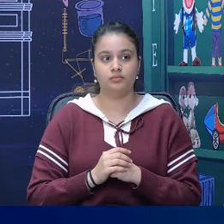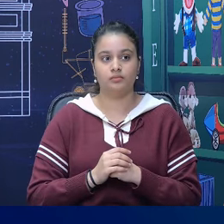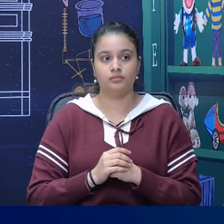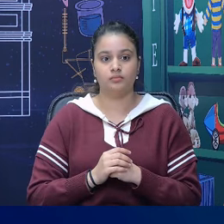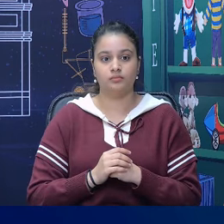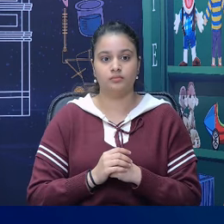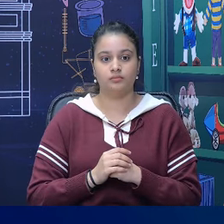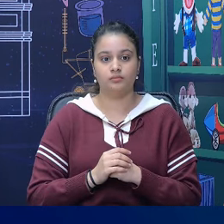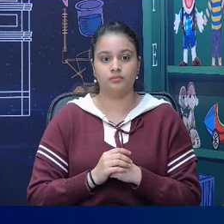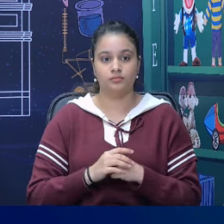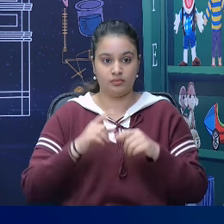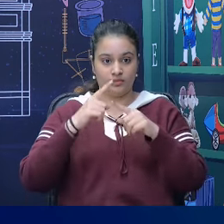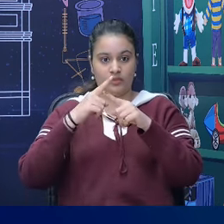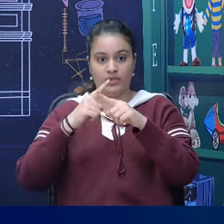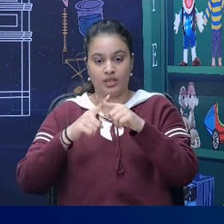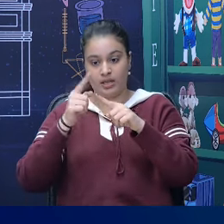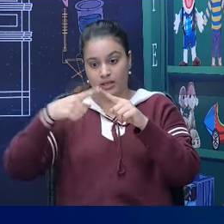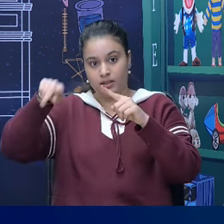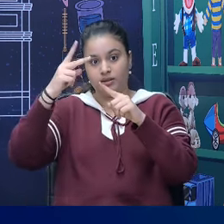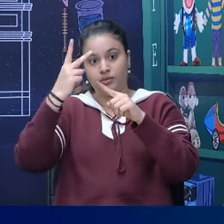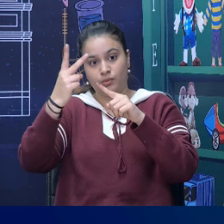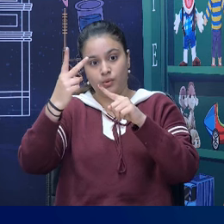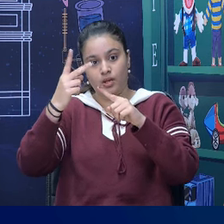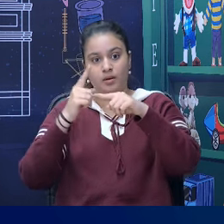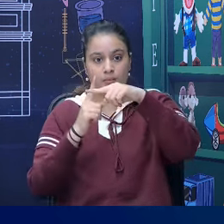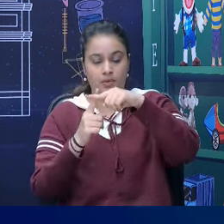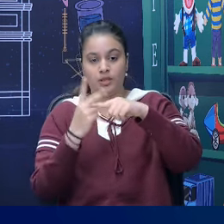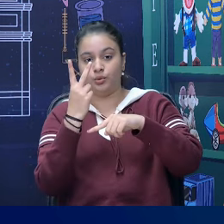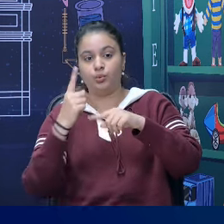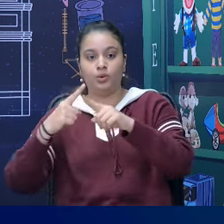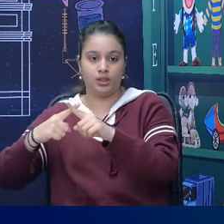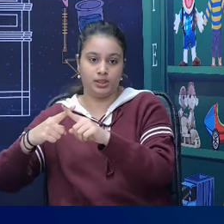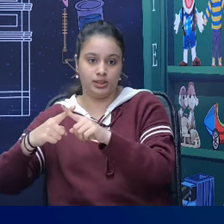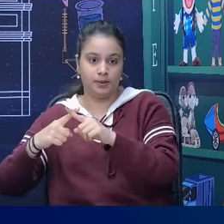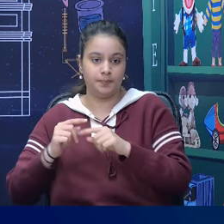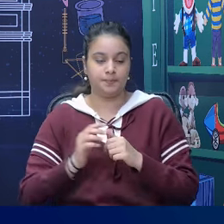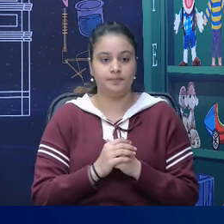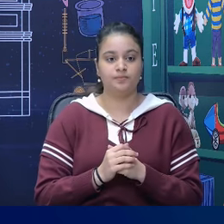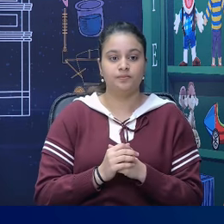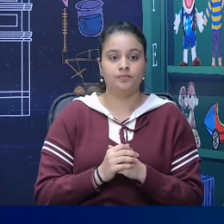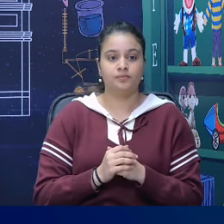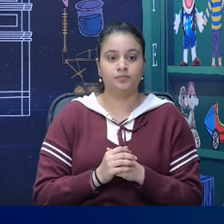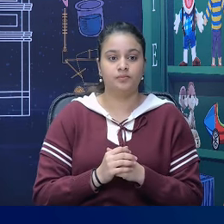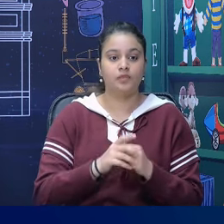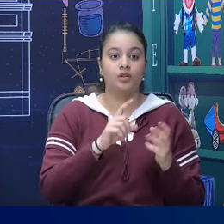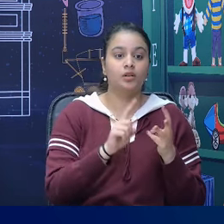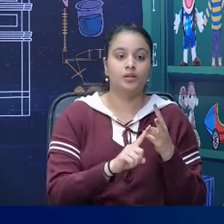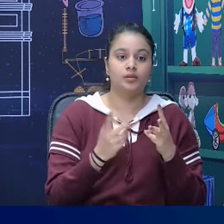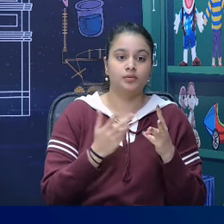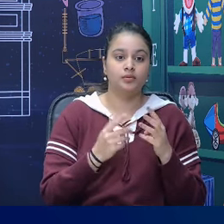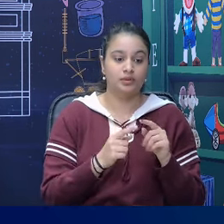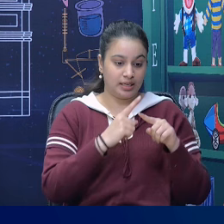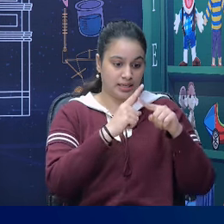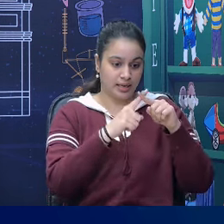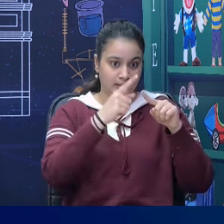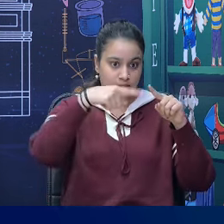एक्स x स् प् 2x ये अगला एक्सप्रेशन लिखा मैंने बोला एक और मैं लिखती हूं x